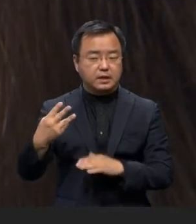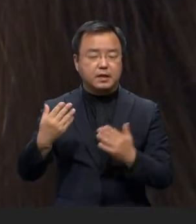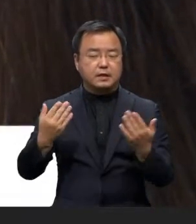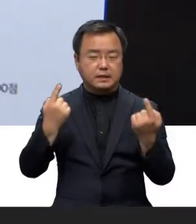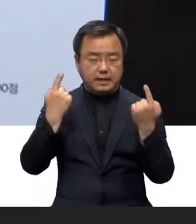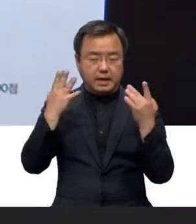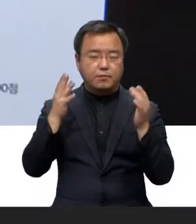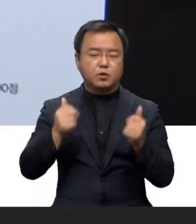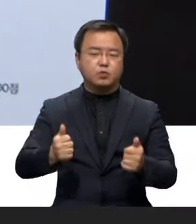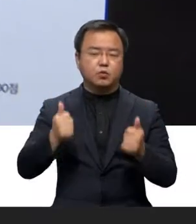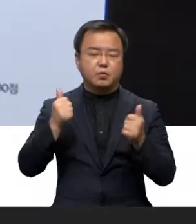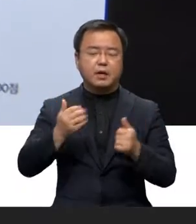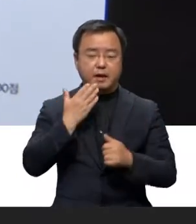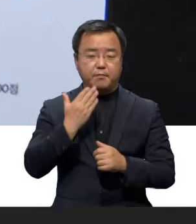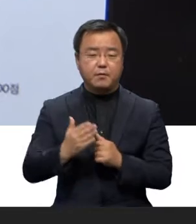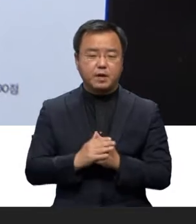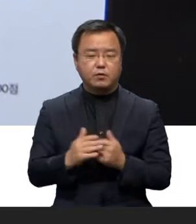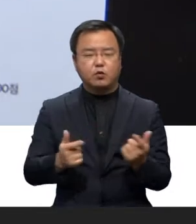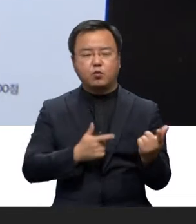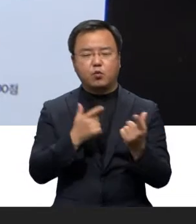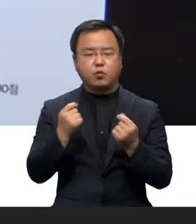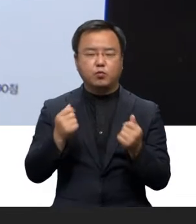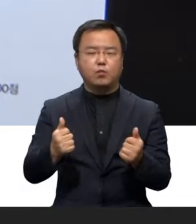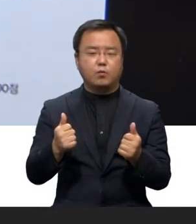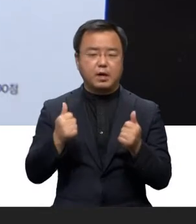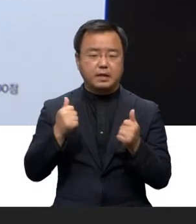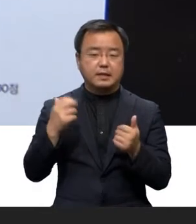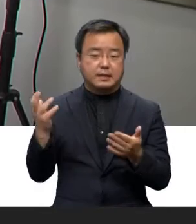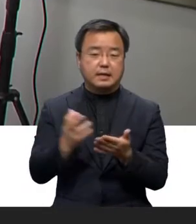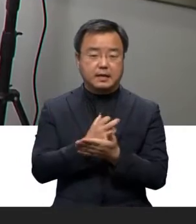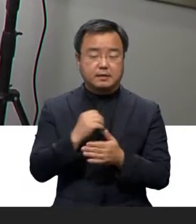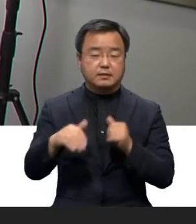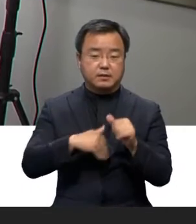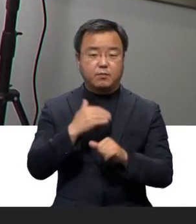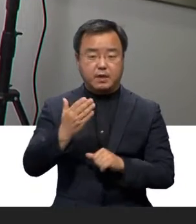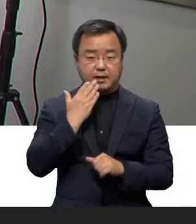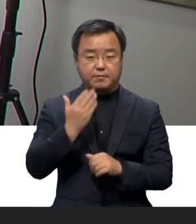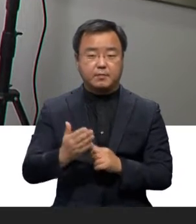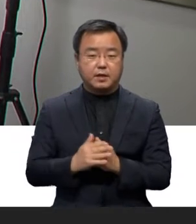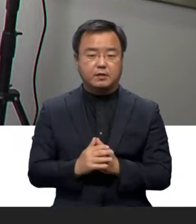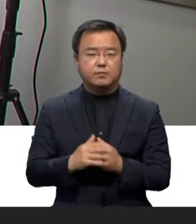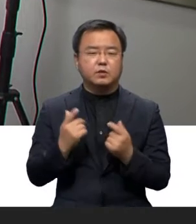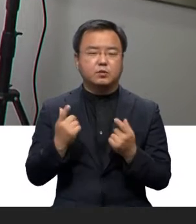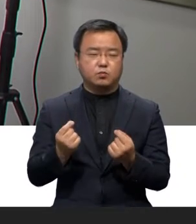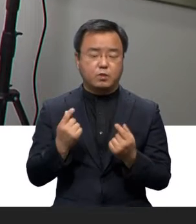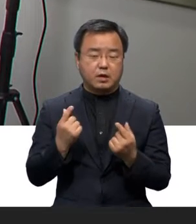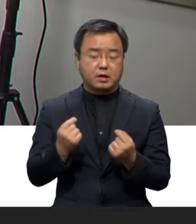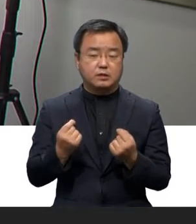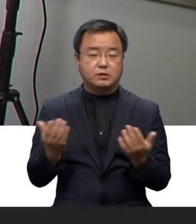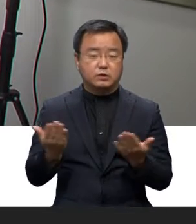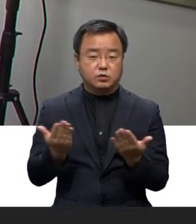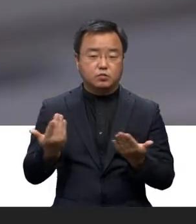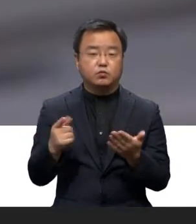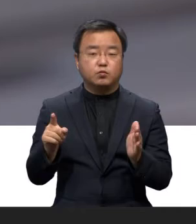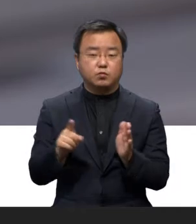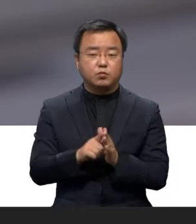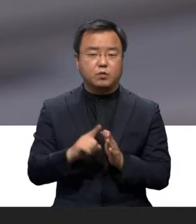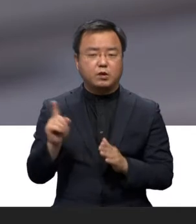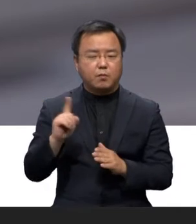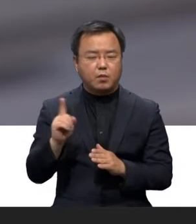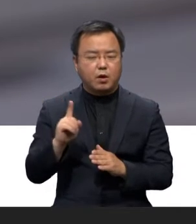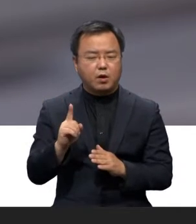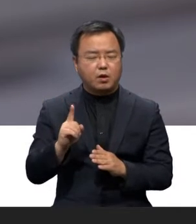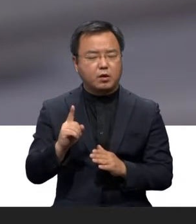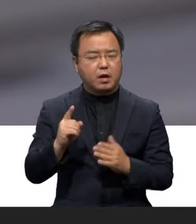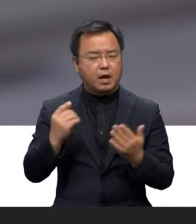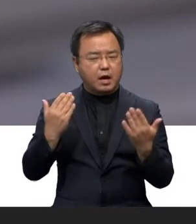수 있지 않겠습니까? 네. 그래서 예. 공동학위를 취득할 수 있는 상황이 생기게 되는데 이 공동학위 취득을 위해서는 아마 학사관리